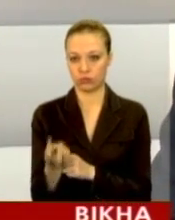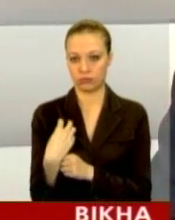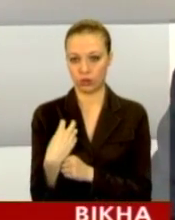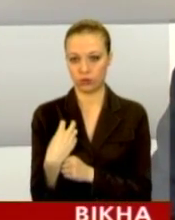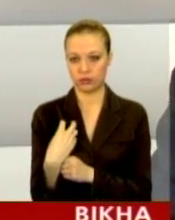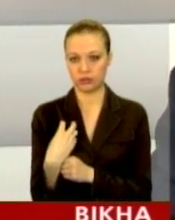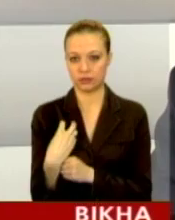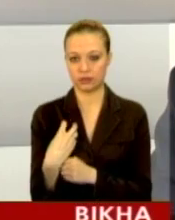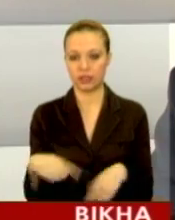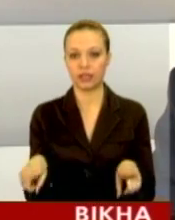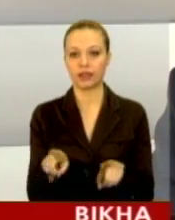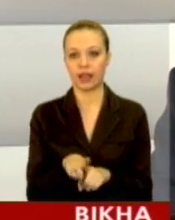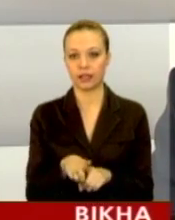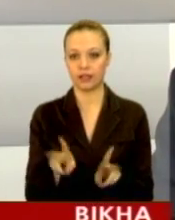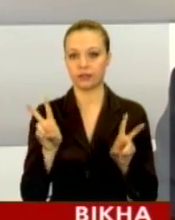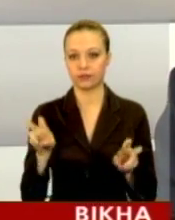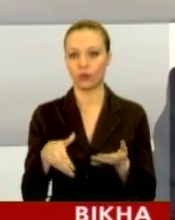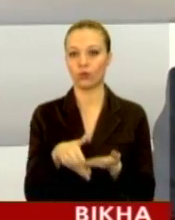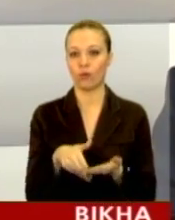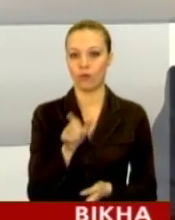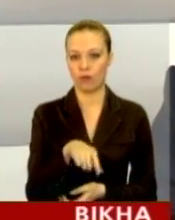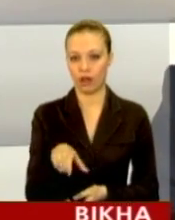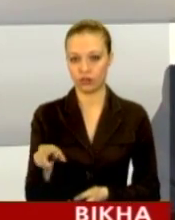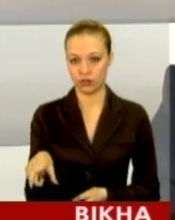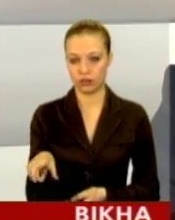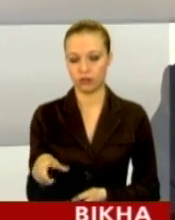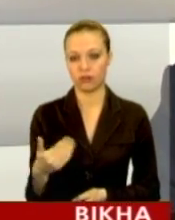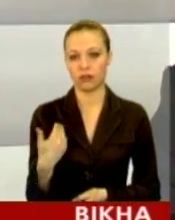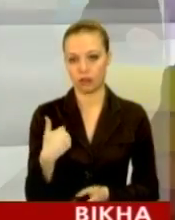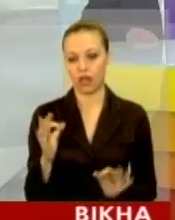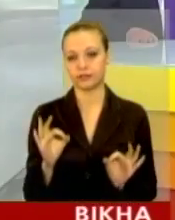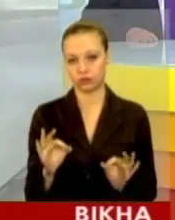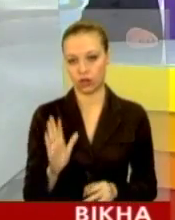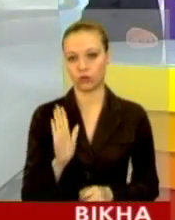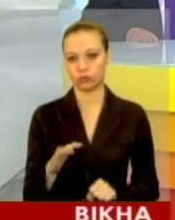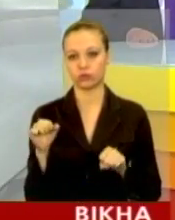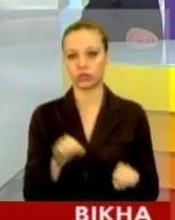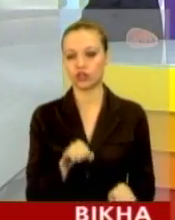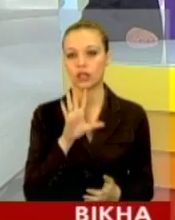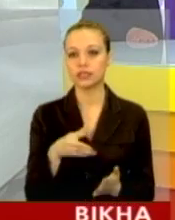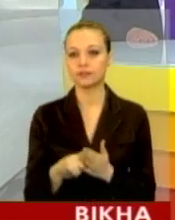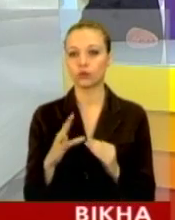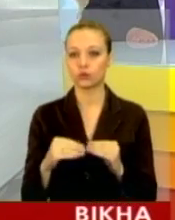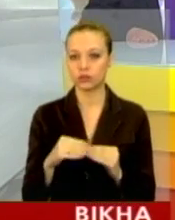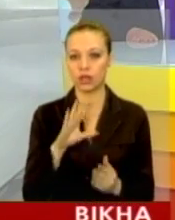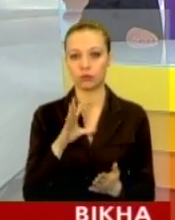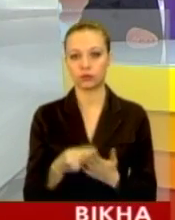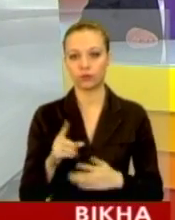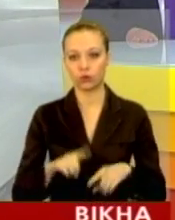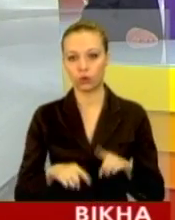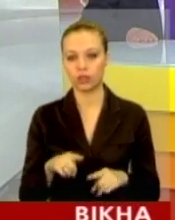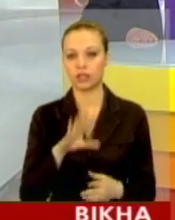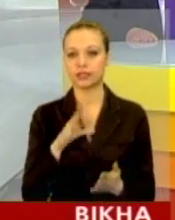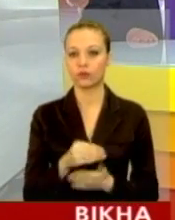приходити такі допомагачі, я, звичайно, буду захищати свою землю, свою родину,